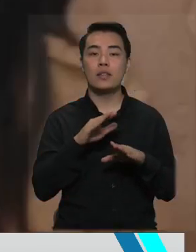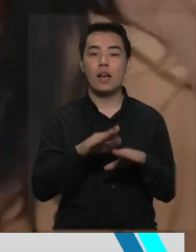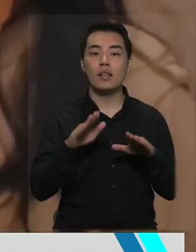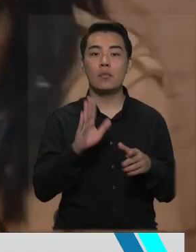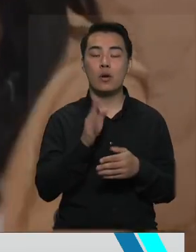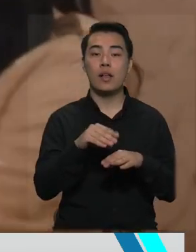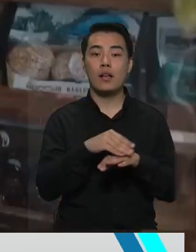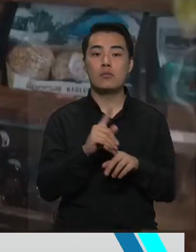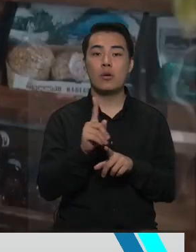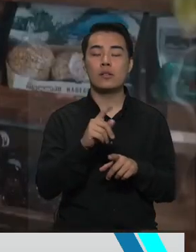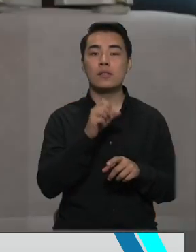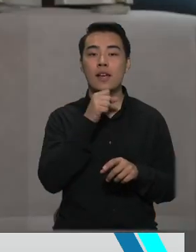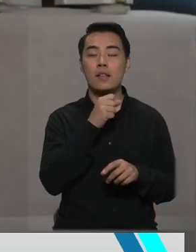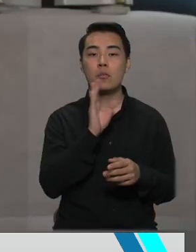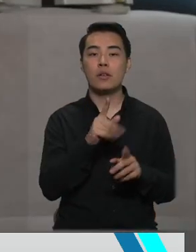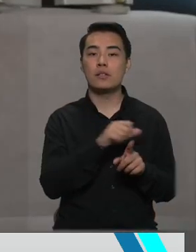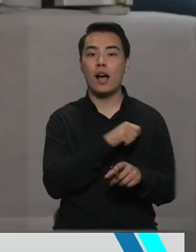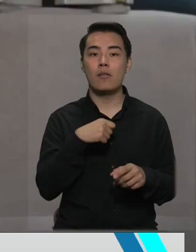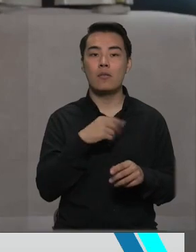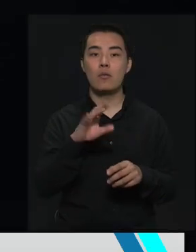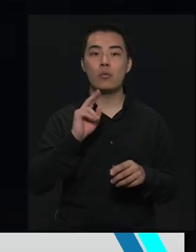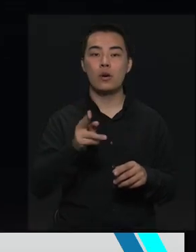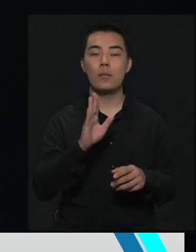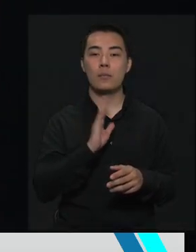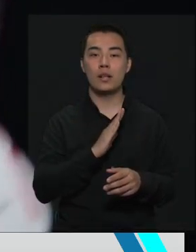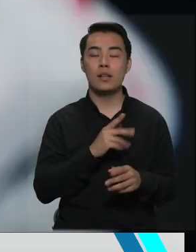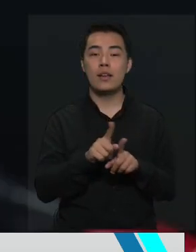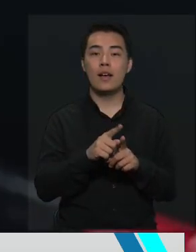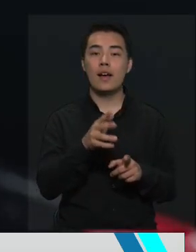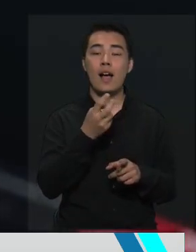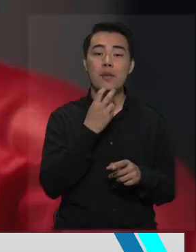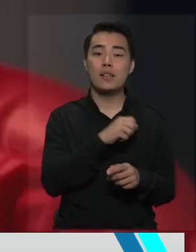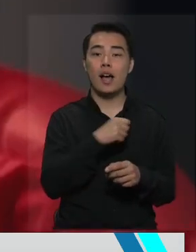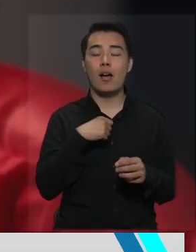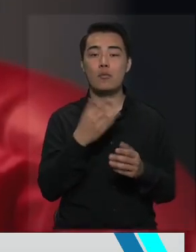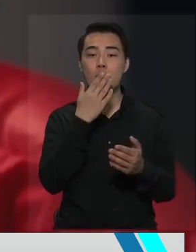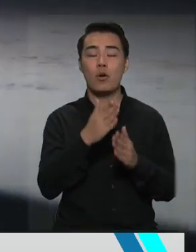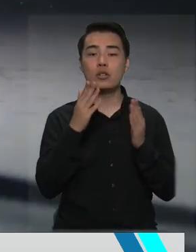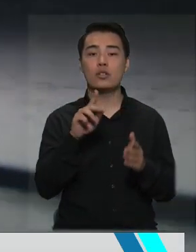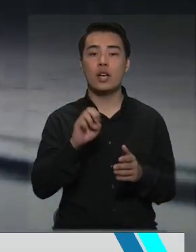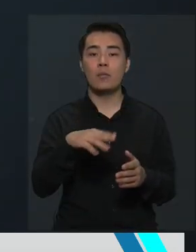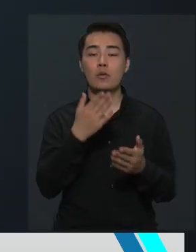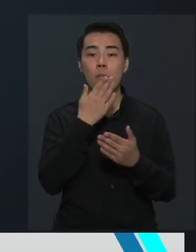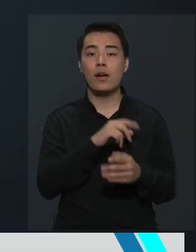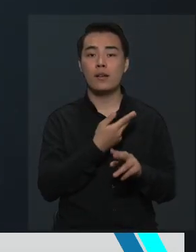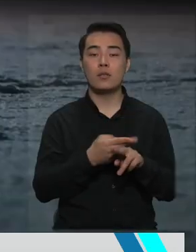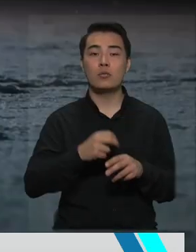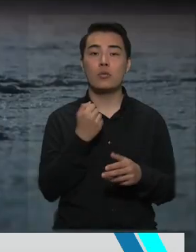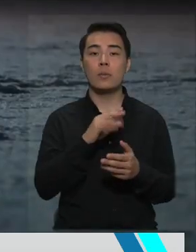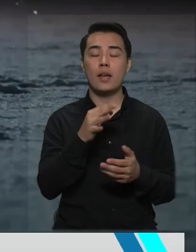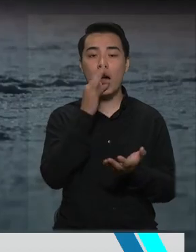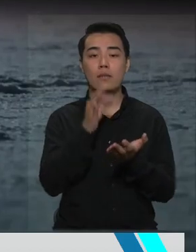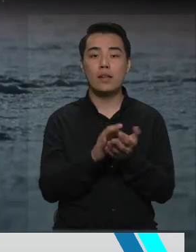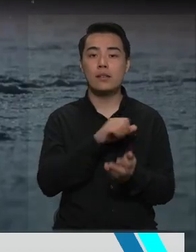Однако клятву дедов придется выполнять внукам романтическая комедия больше чем любовь Эта история о настоящей дружбе любви и ответственности